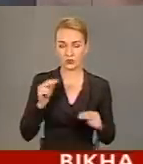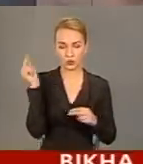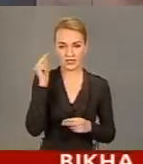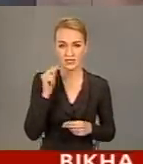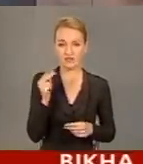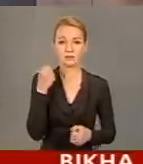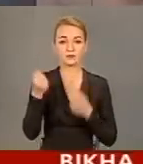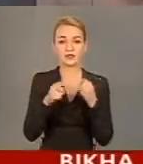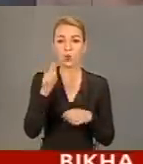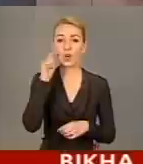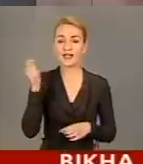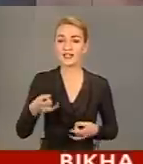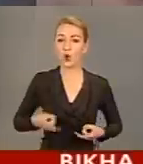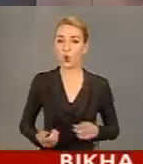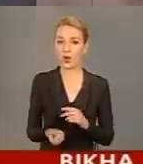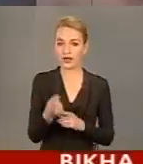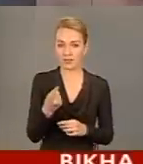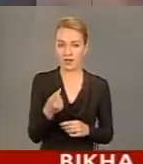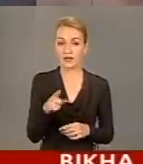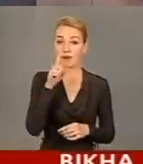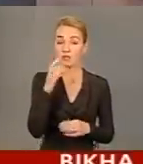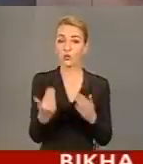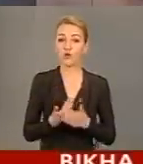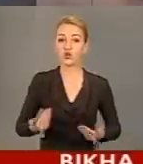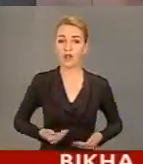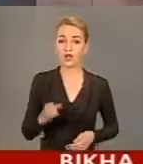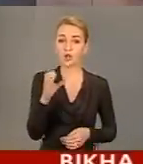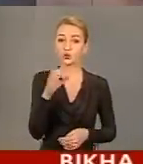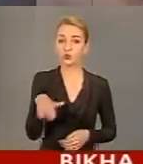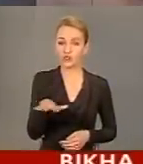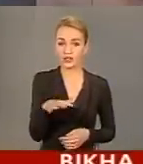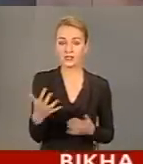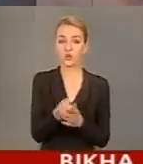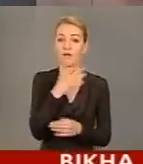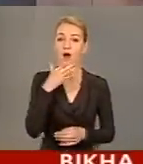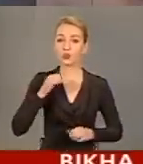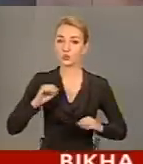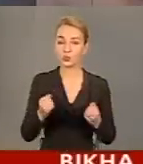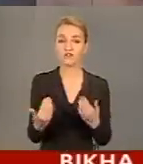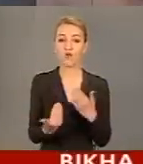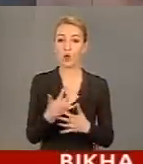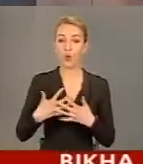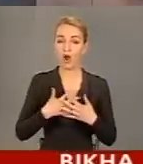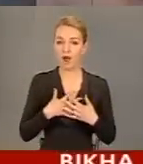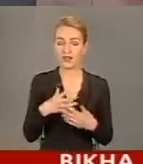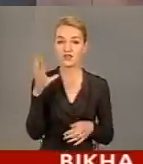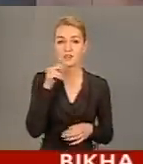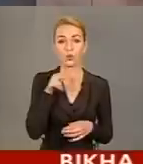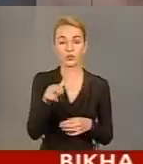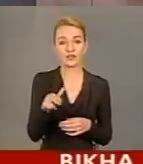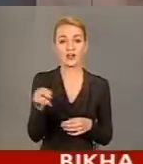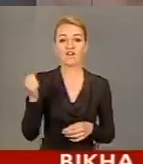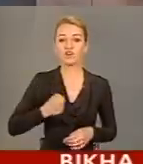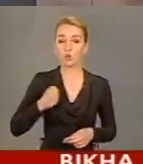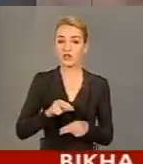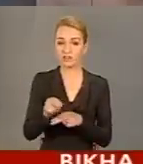українське коріння. За місяць нового життя на Сумщині хлопець знайшов багато друзів і навіть нове кохання. Встиг пройти військовий вишкіл і тепер